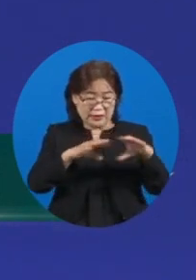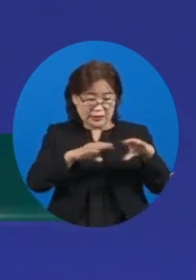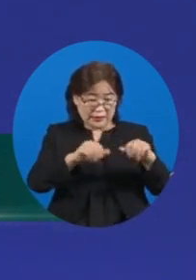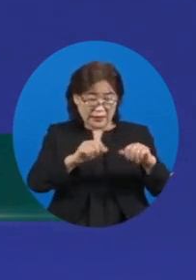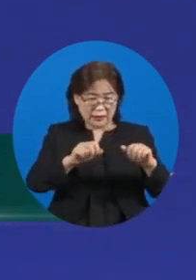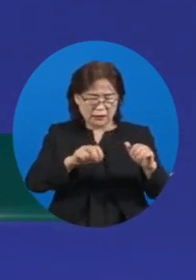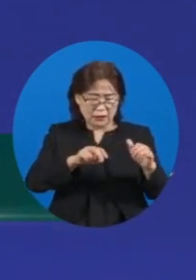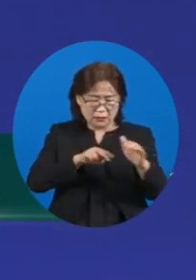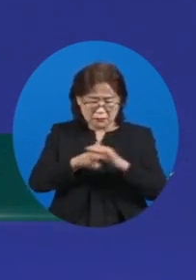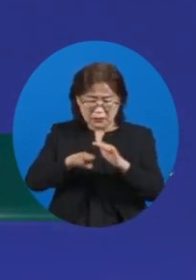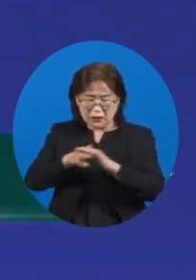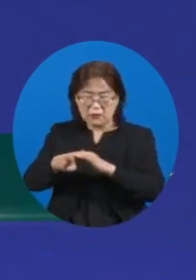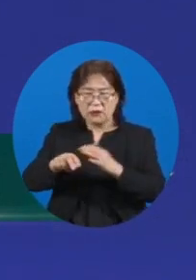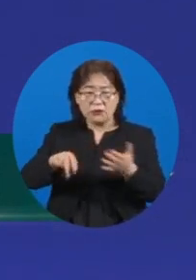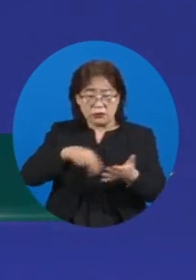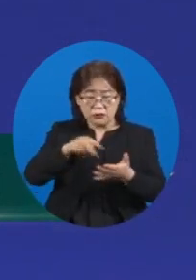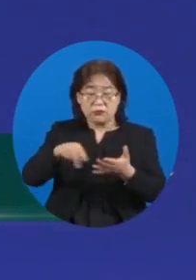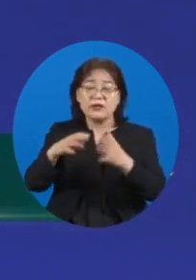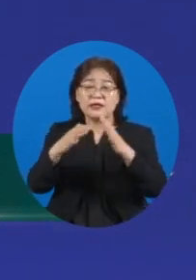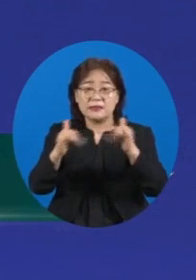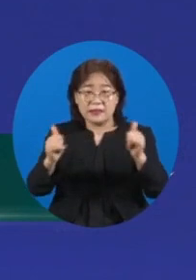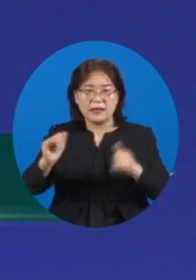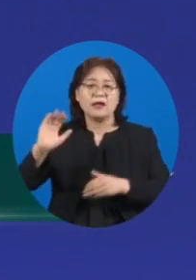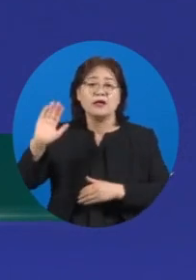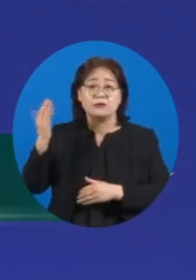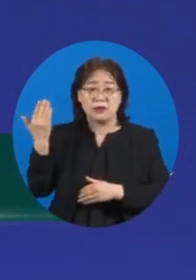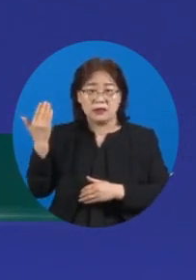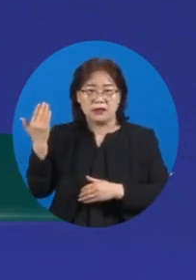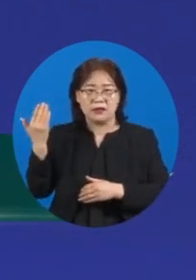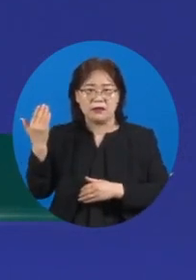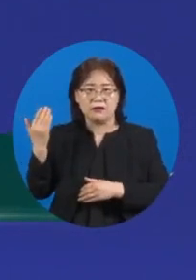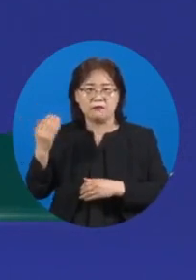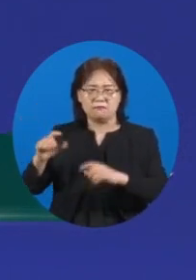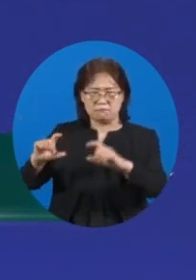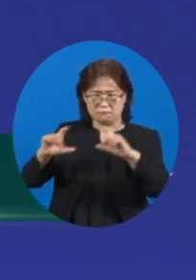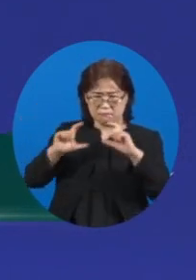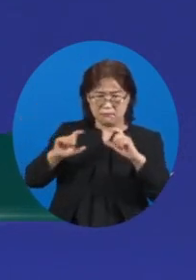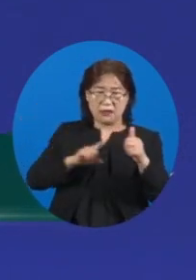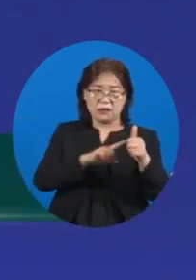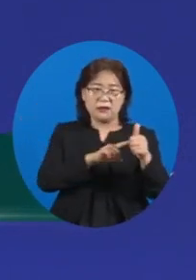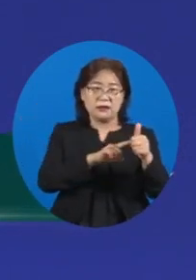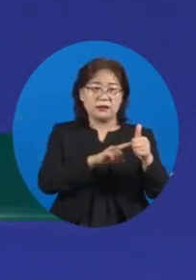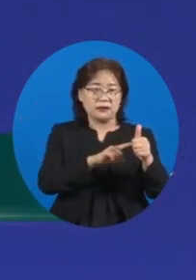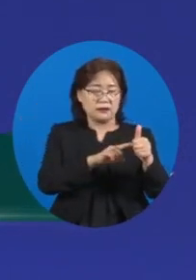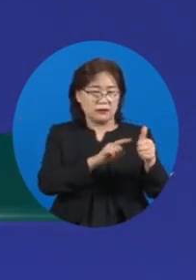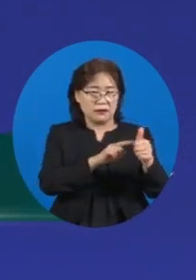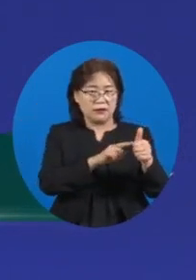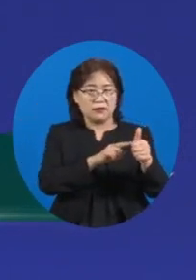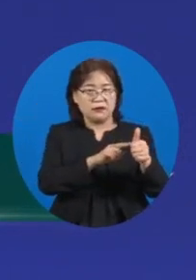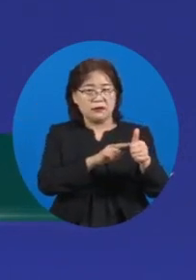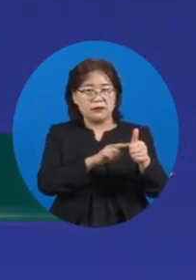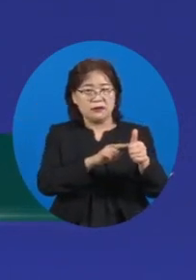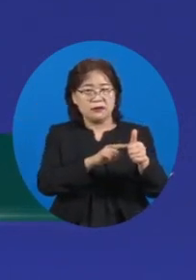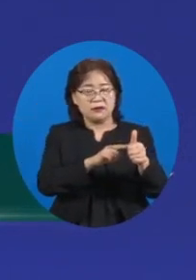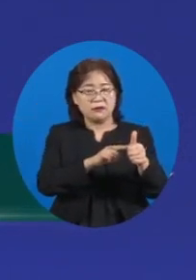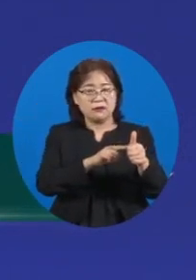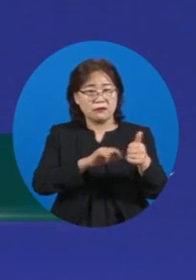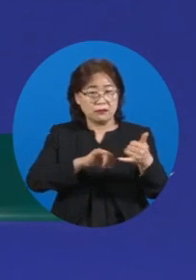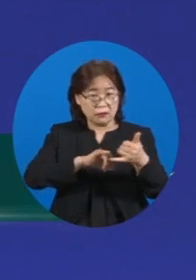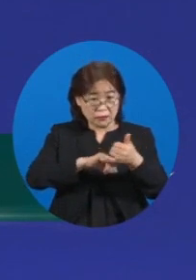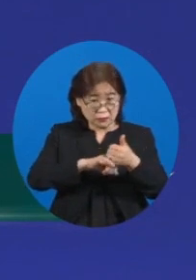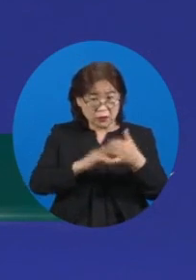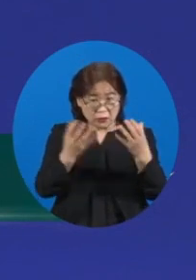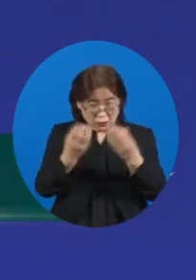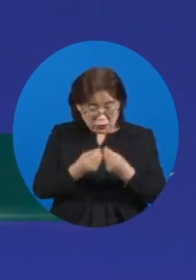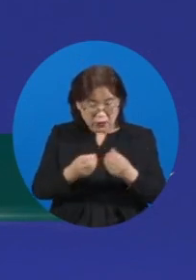피하며 유리하는 자가 되리라 그랬죠 자 이 말씀은 여가 이니 꼭 수 리치 에서 중심을